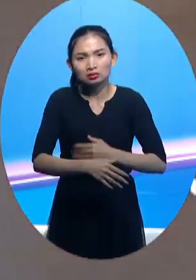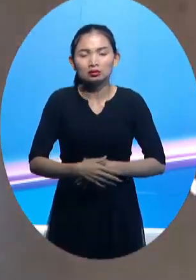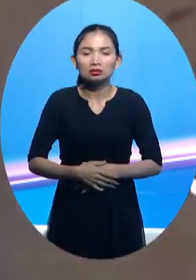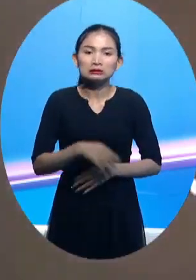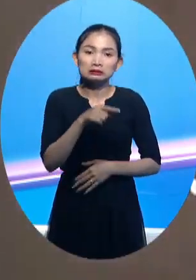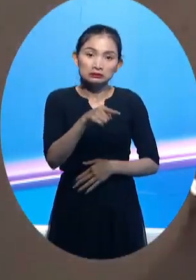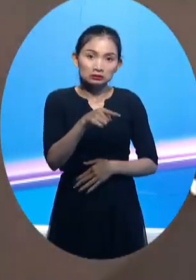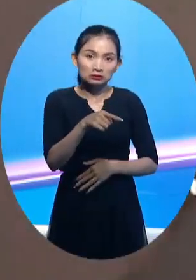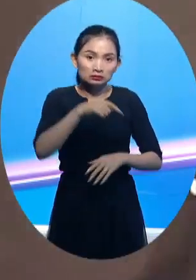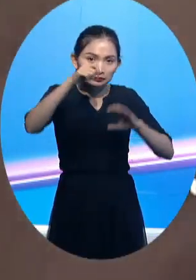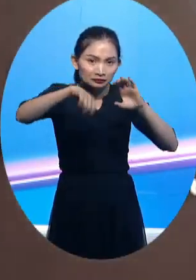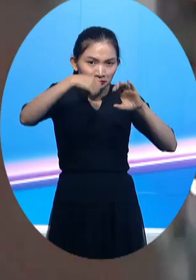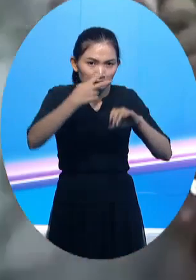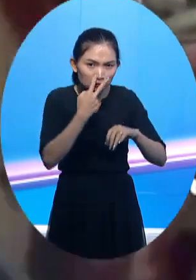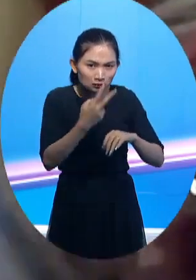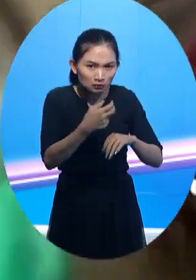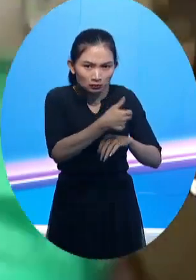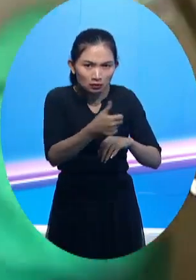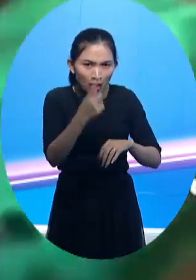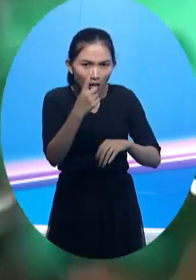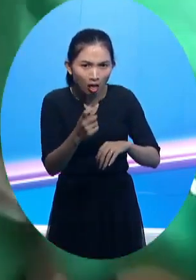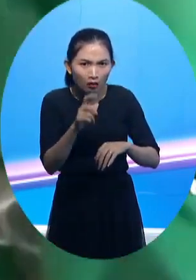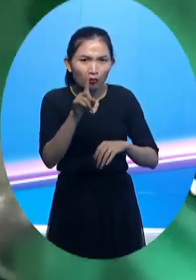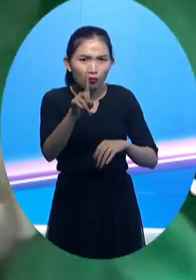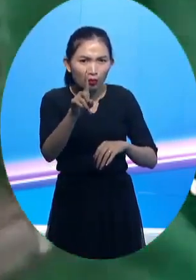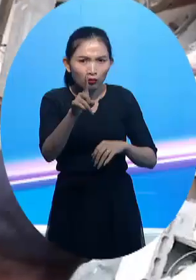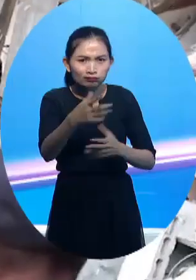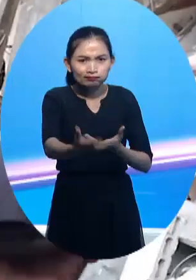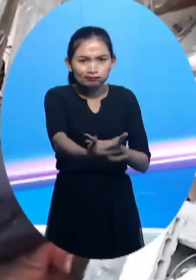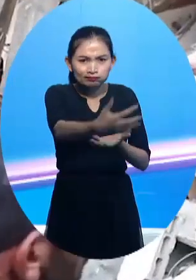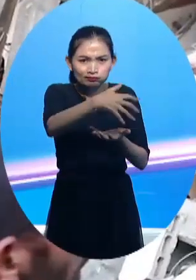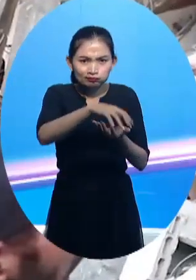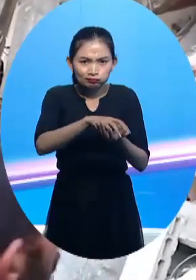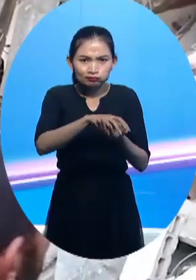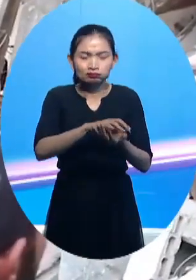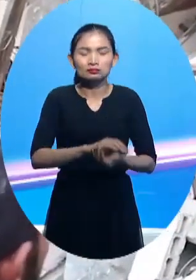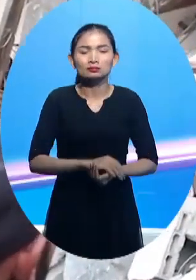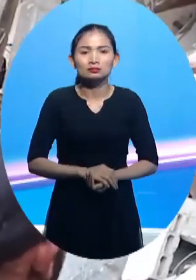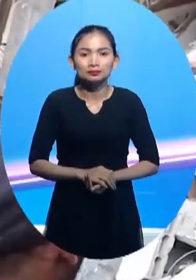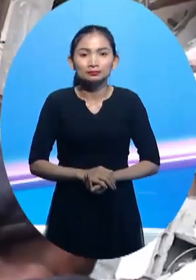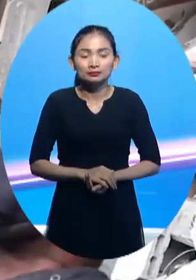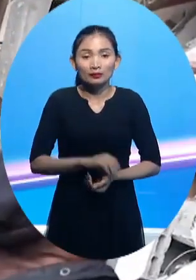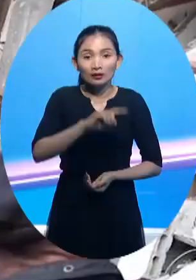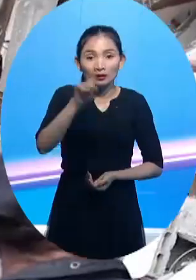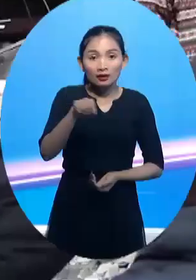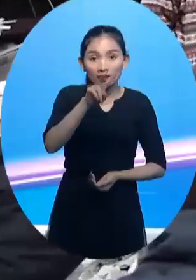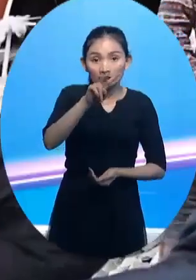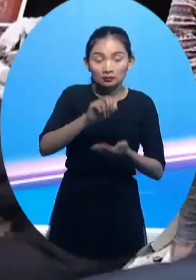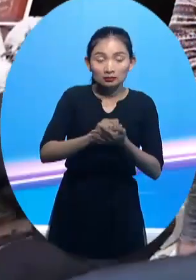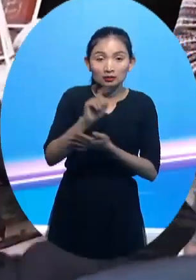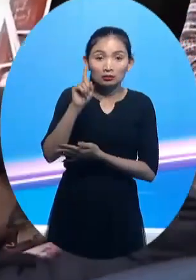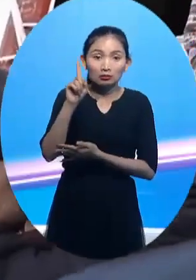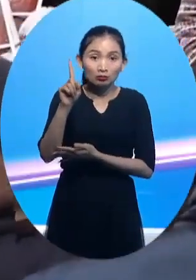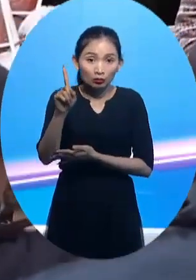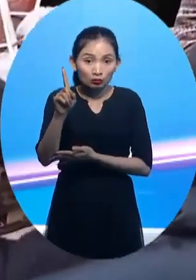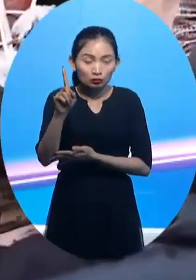gom một thi thể tại trụ sở của mình vào thời điểm ngay sau vụ tấn công cũng trong ngày 2 tháng 1 cơ quan y tế gaza cho biết tám